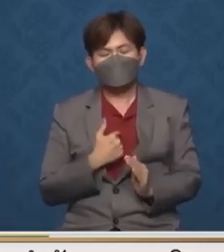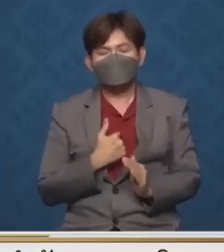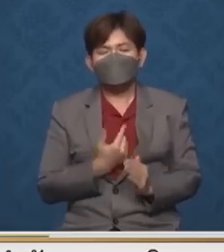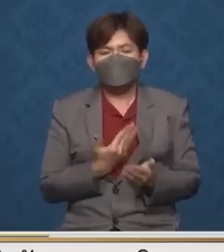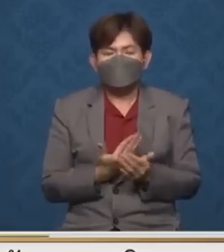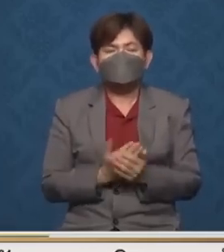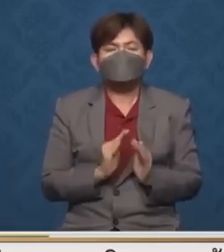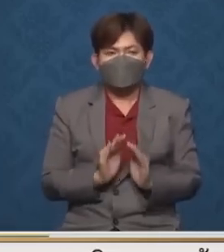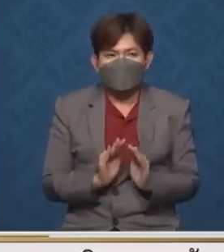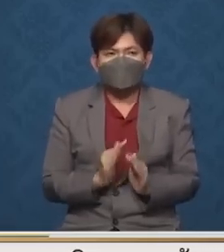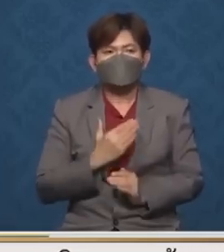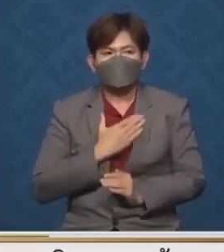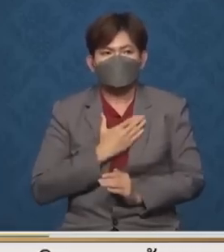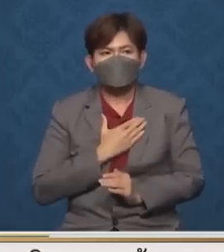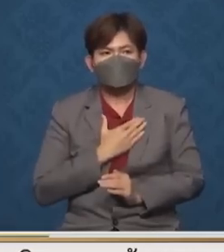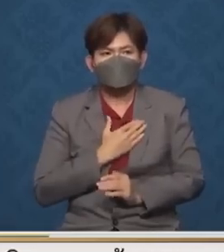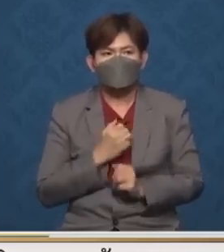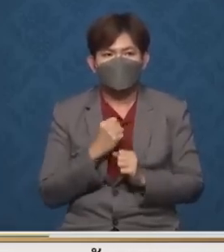แต่กต้องเกีง